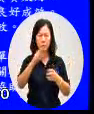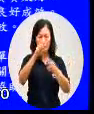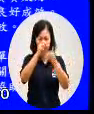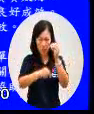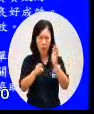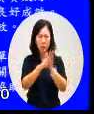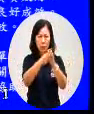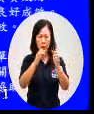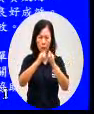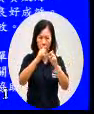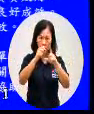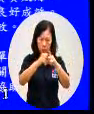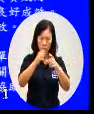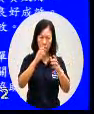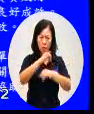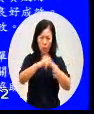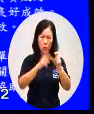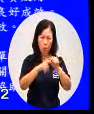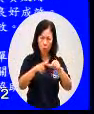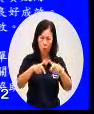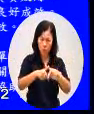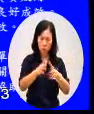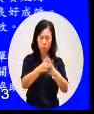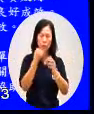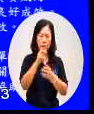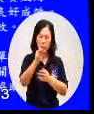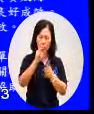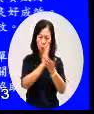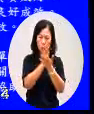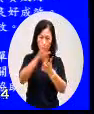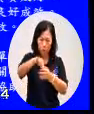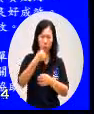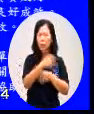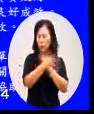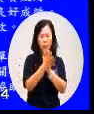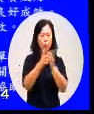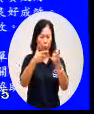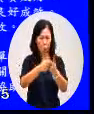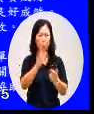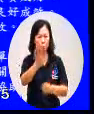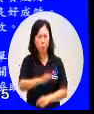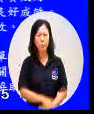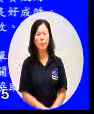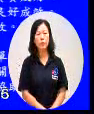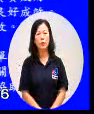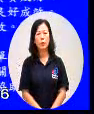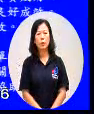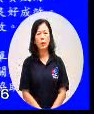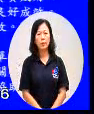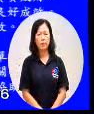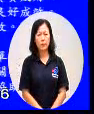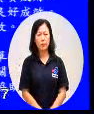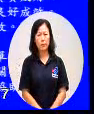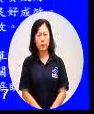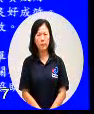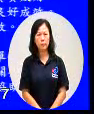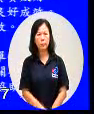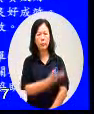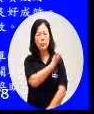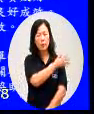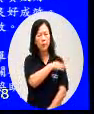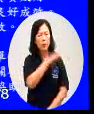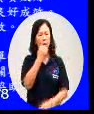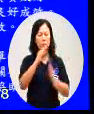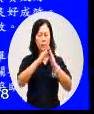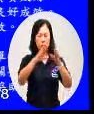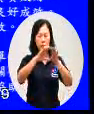社区的活动中心和图书馆都是符合的。哦，不管你是市地从化